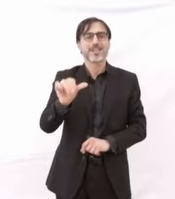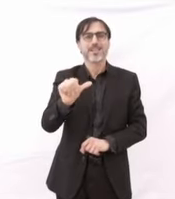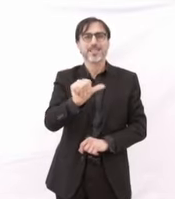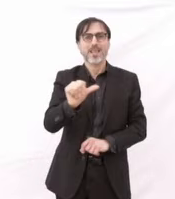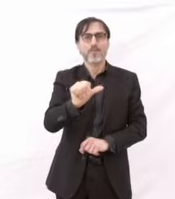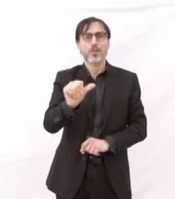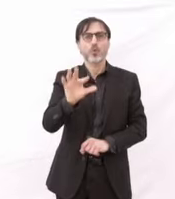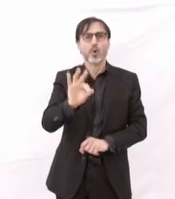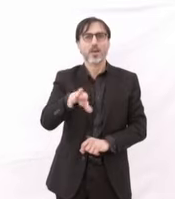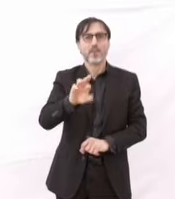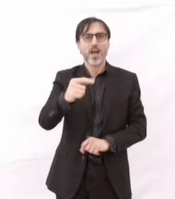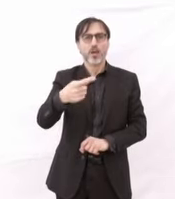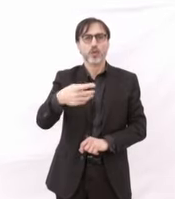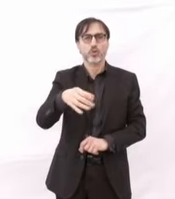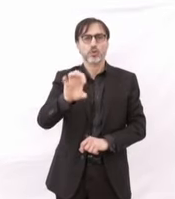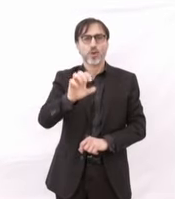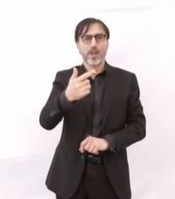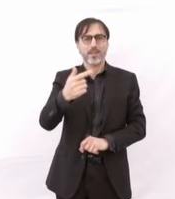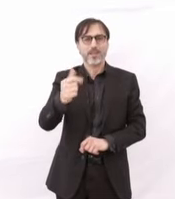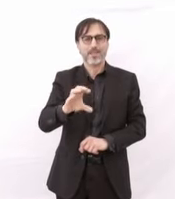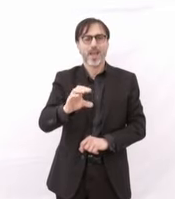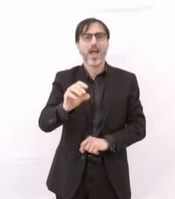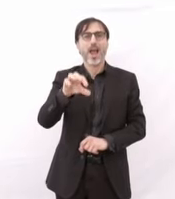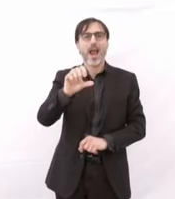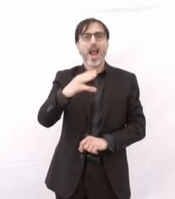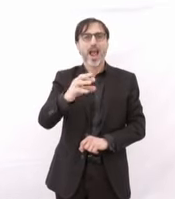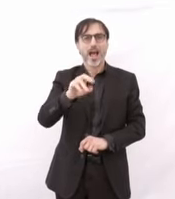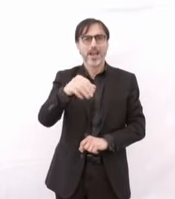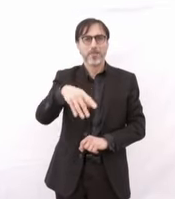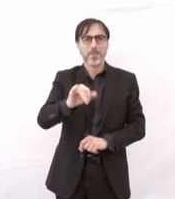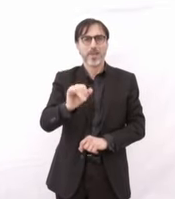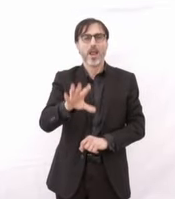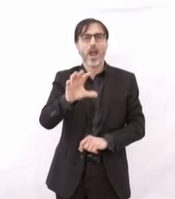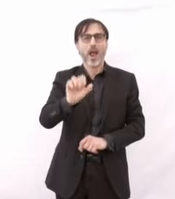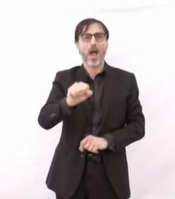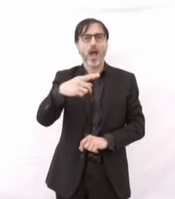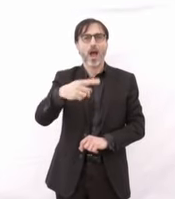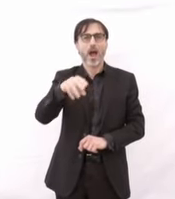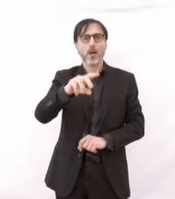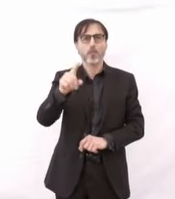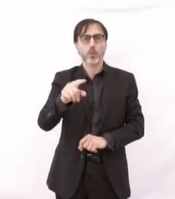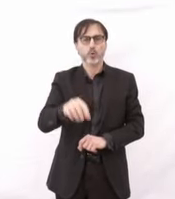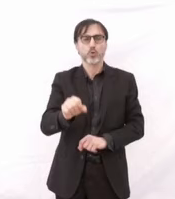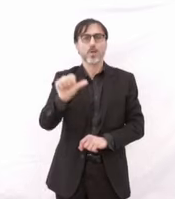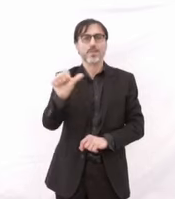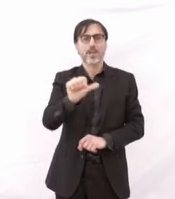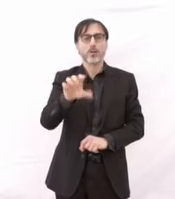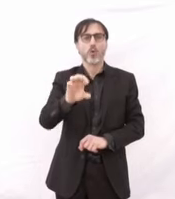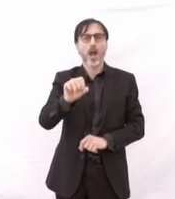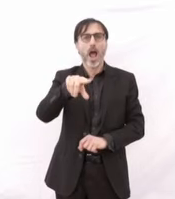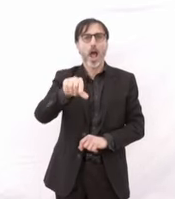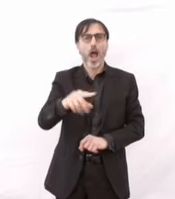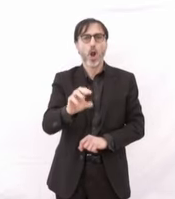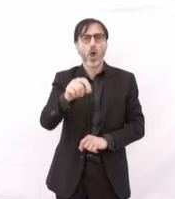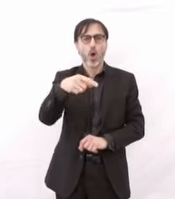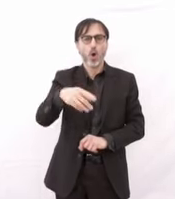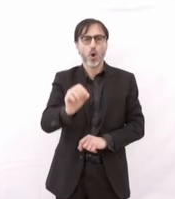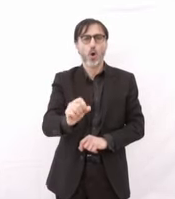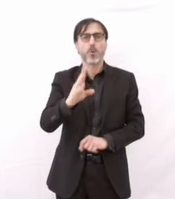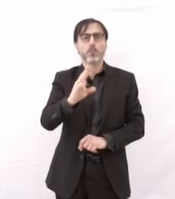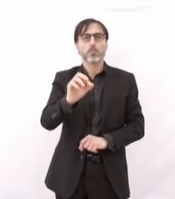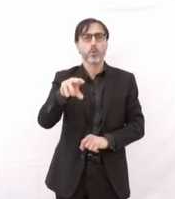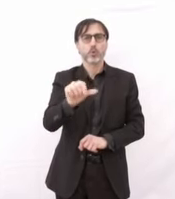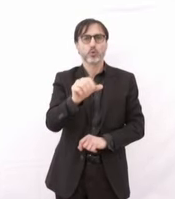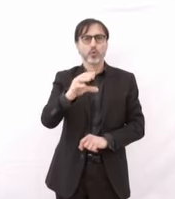Carmine Apuzzo. Salvatore Longo. Salvatore Buscemi. Francesco